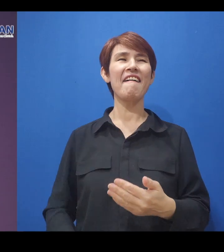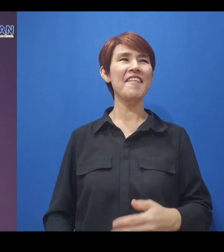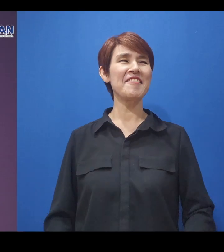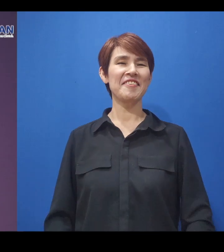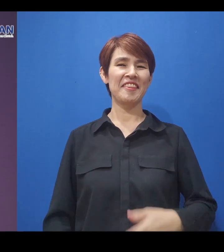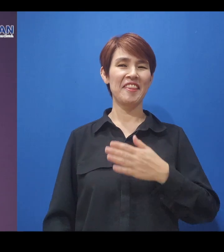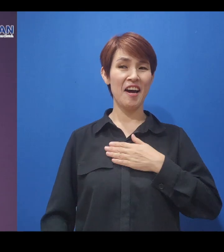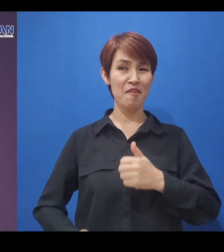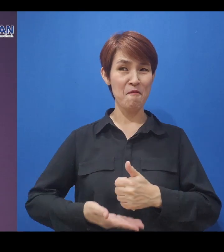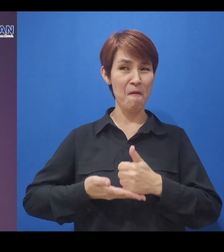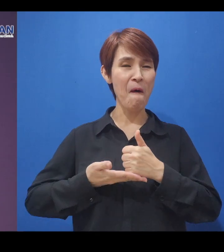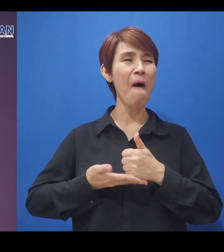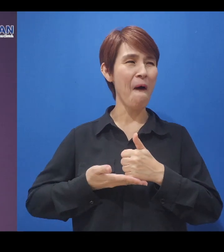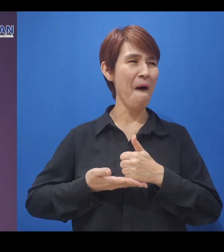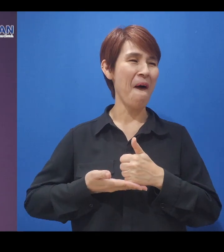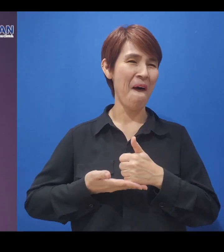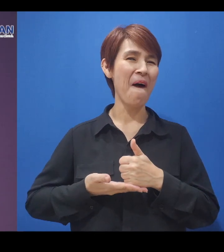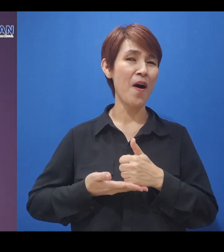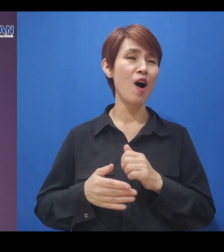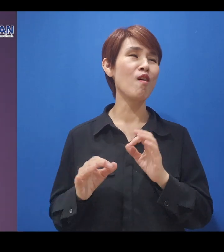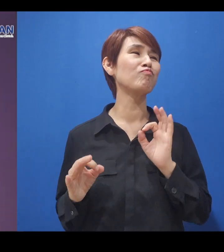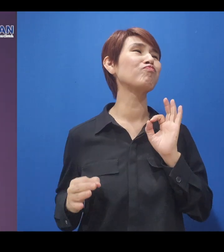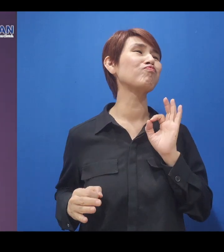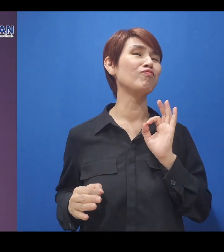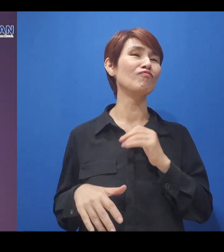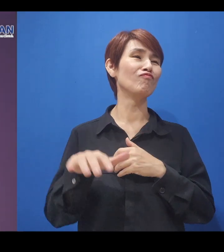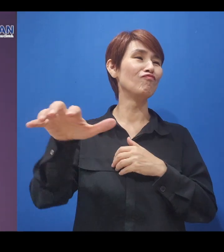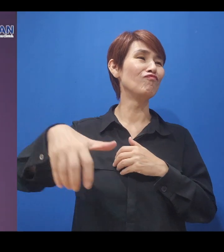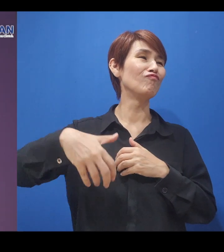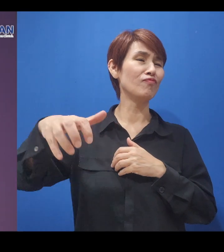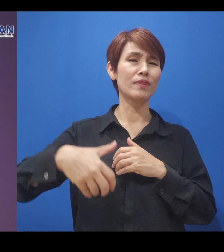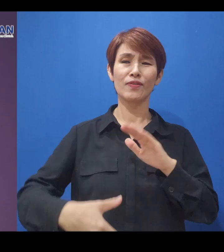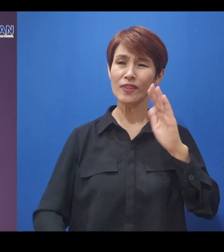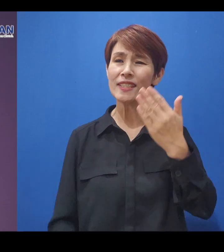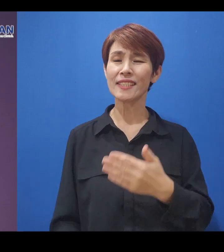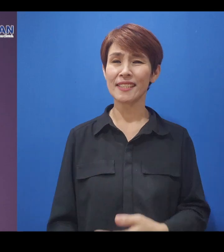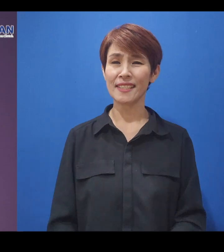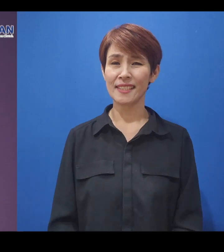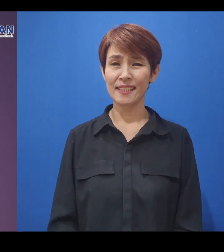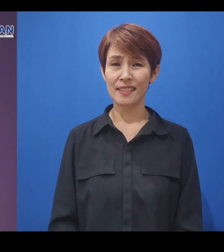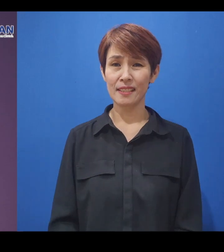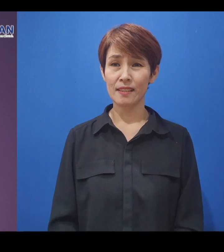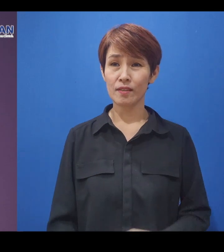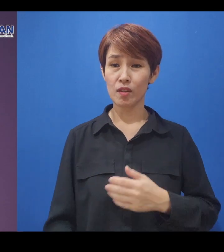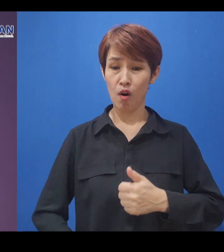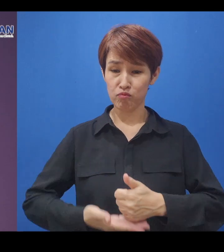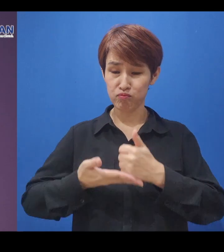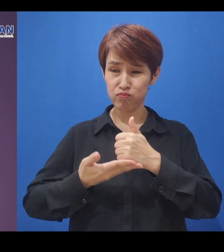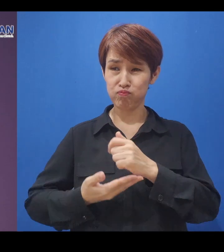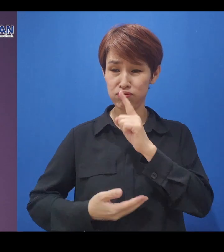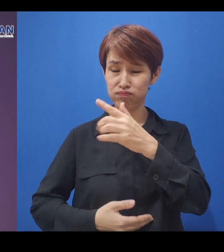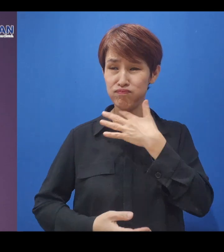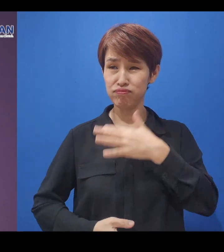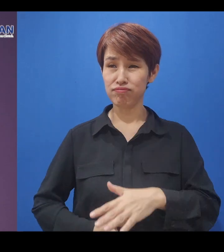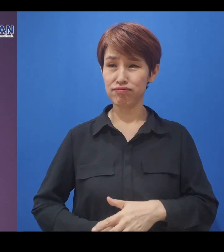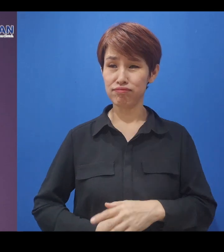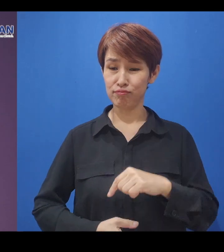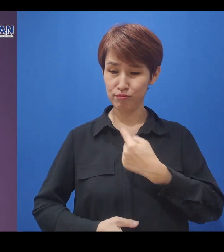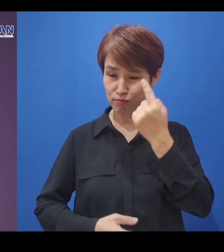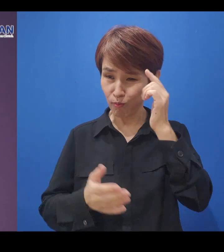못 이기는 채 하고 가만히 있으면 되는 거 아닌가요? 뭐 언제 내가 높여달라고 그랬나? 자기들이